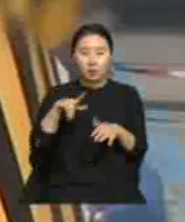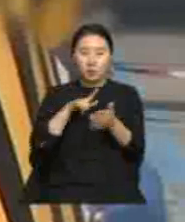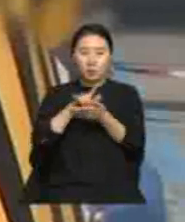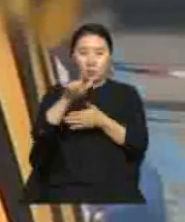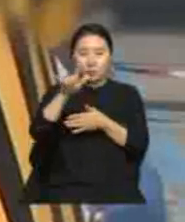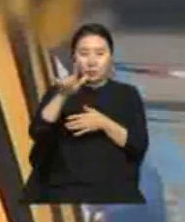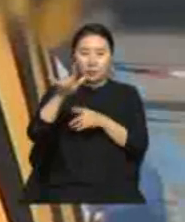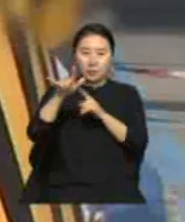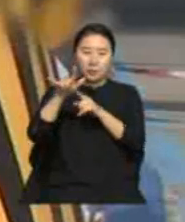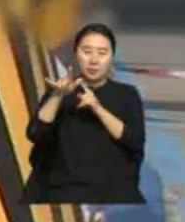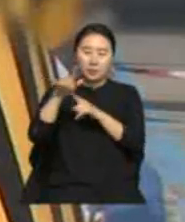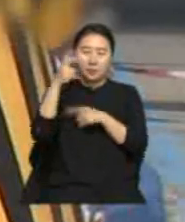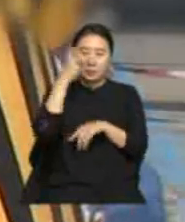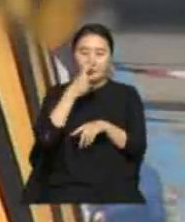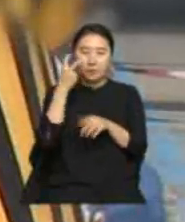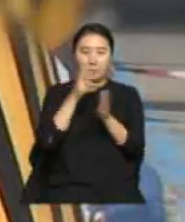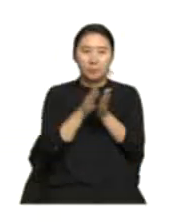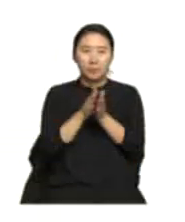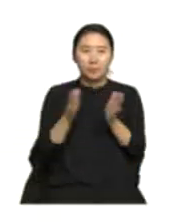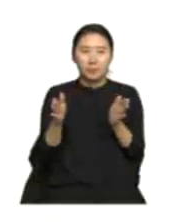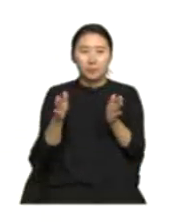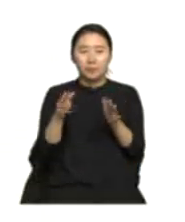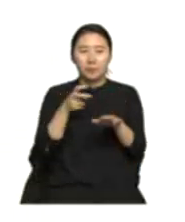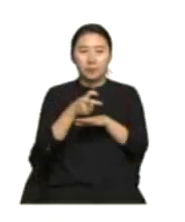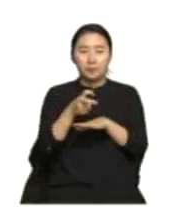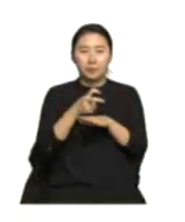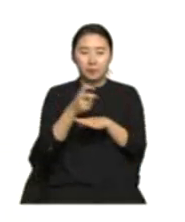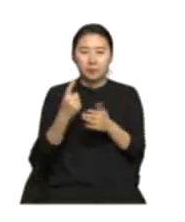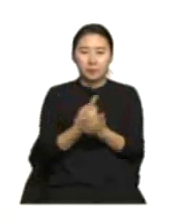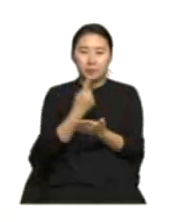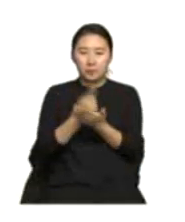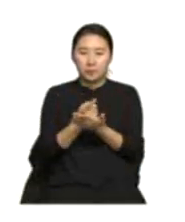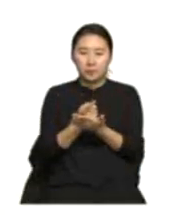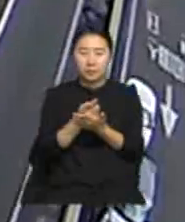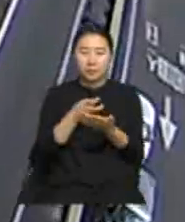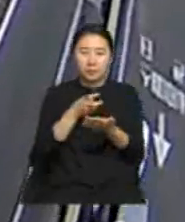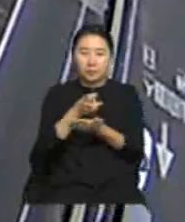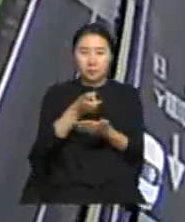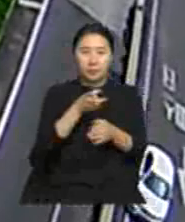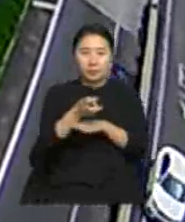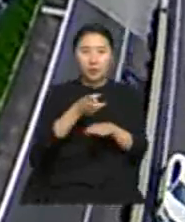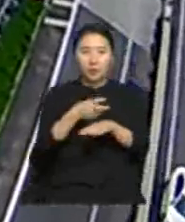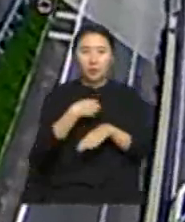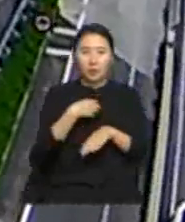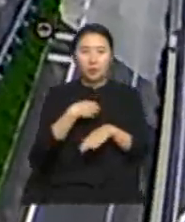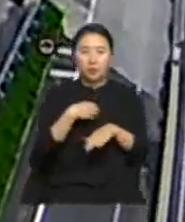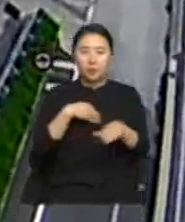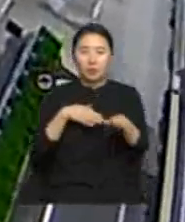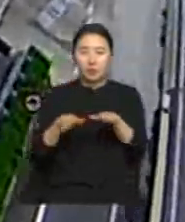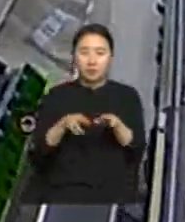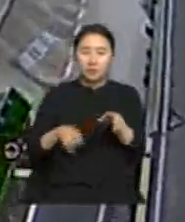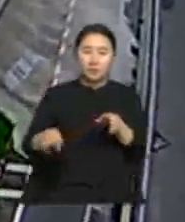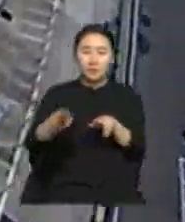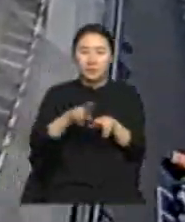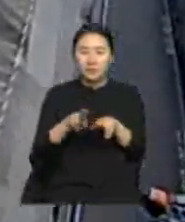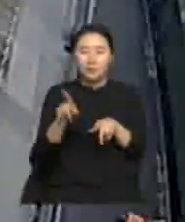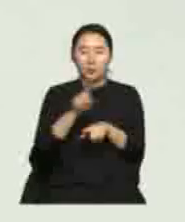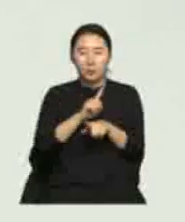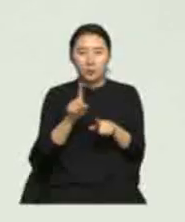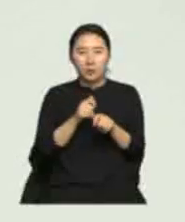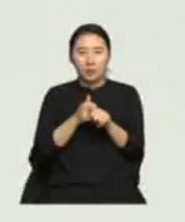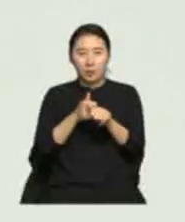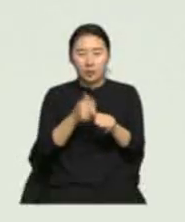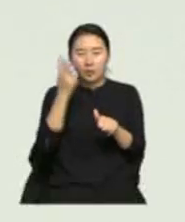단속을 벌인다고 밝혔습니다. 드론이 버스 전용 차로와 지정 차로 위반 차량, 갓길 운행 차량 등 얌체 운전자를